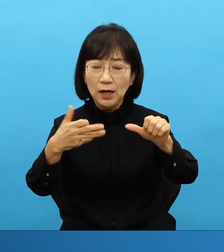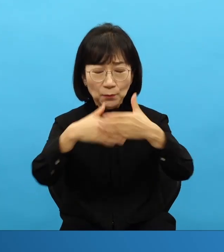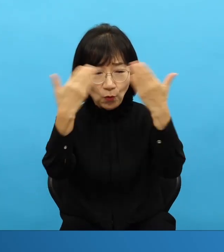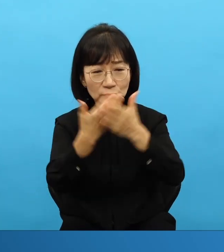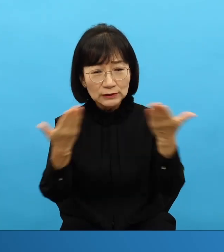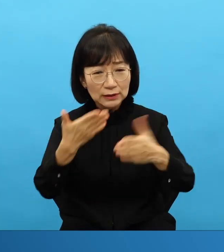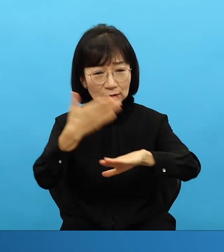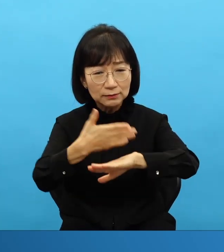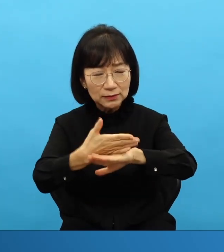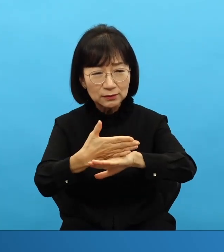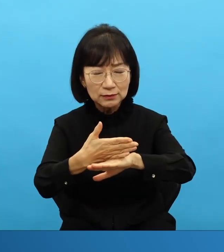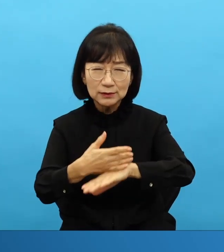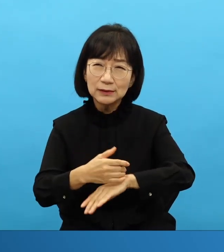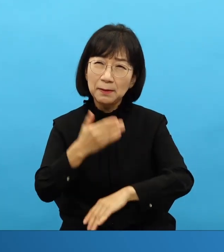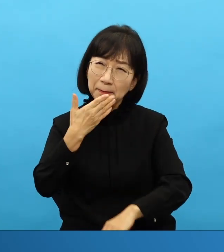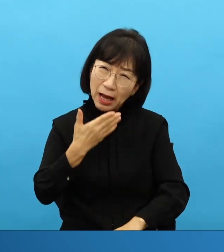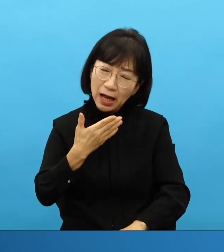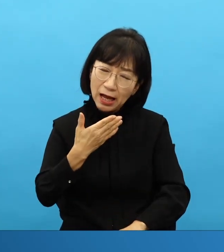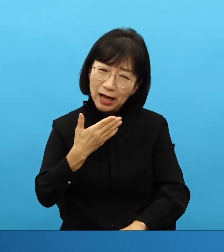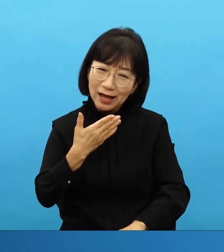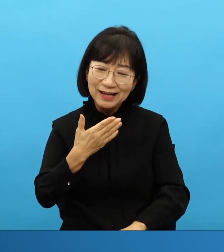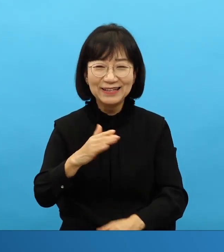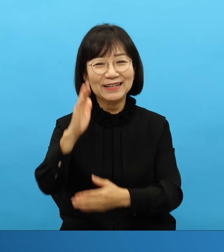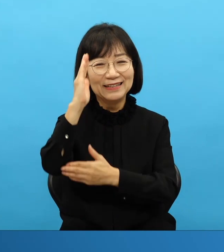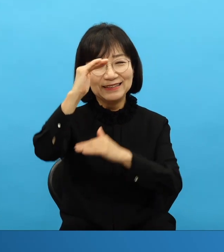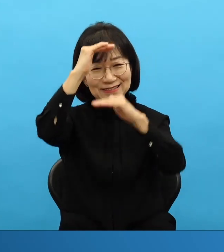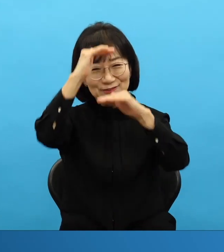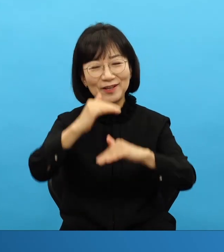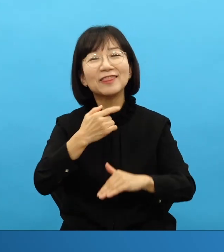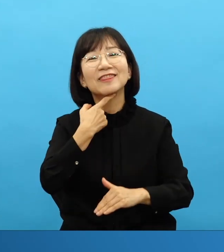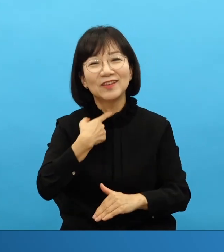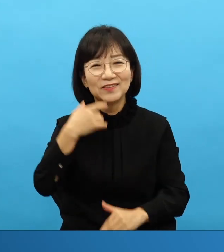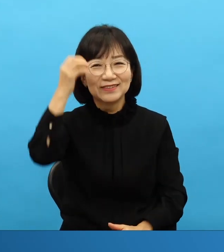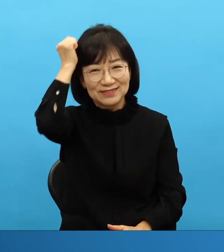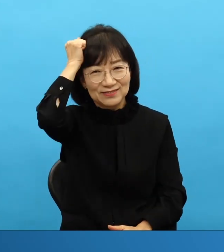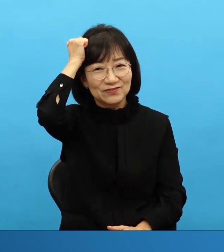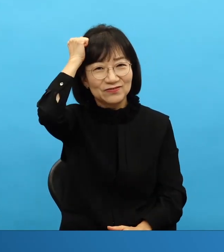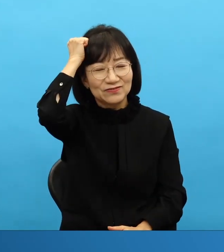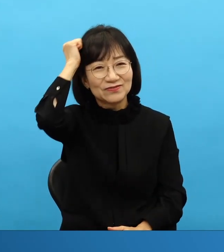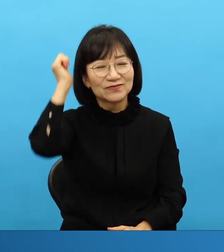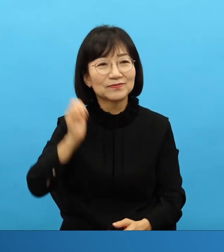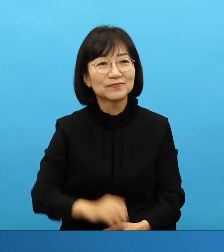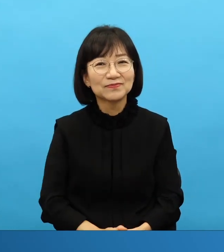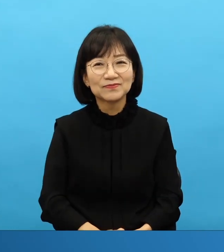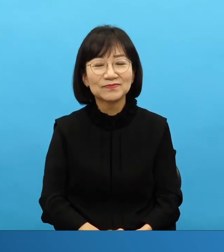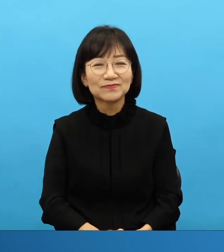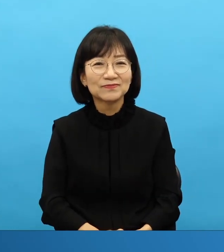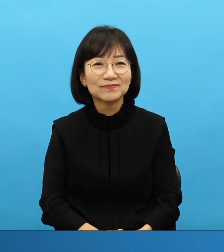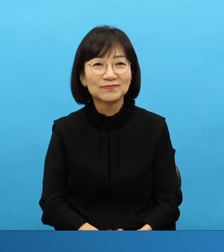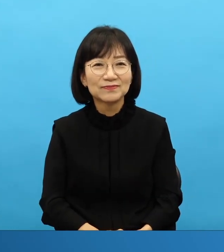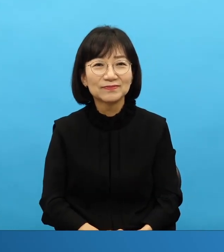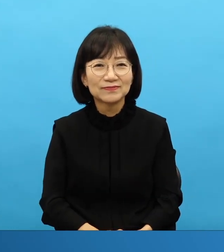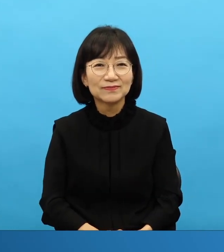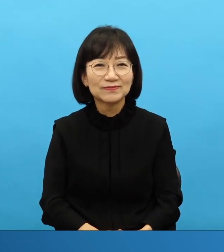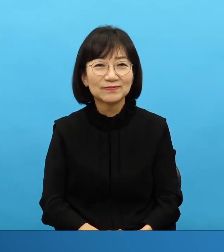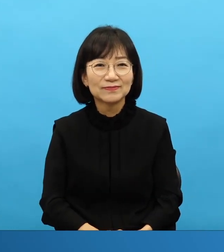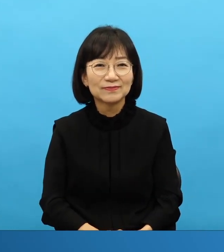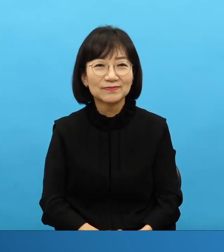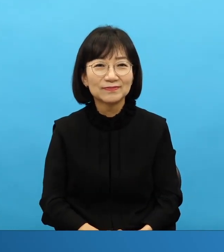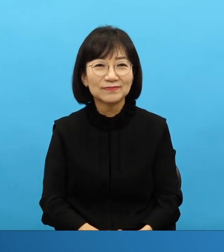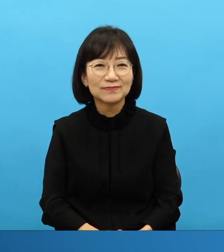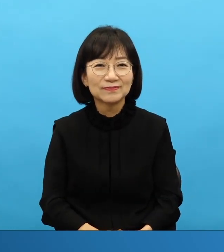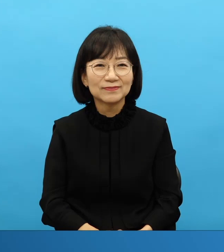感谢吗？ 그 말씀을 하셨어요. 啊，讲了这样的信息。 이 집에 들어가고 나가 할 때마다 아이고 내가 이 집